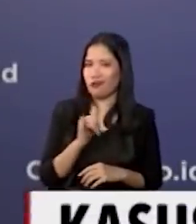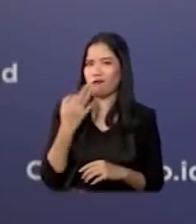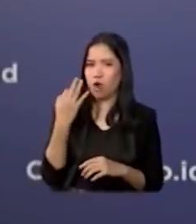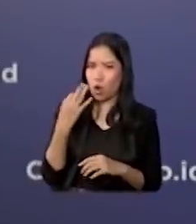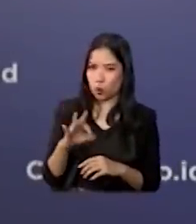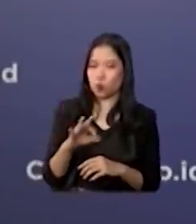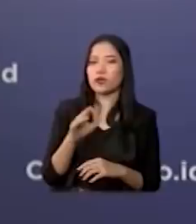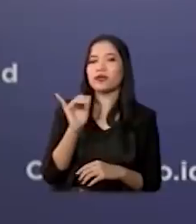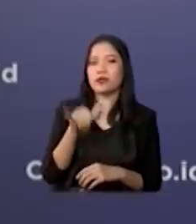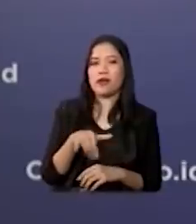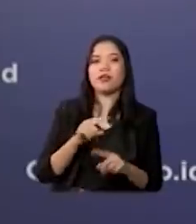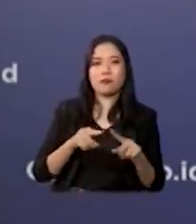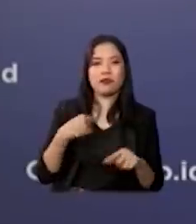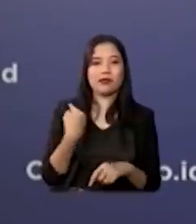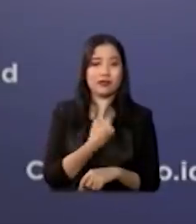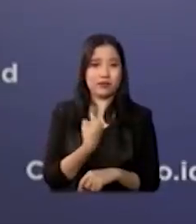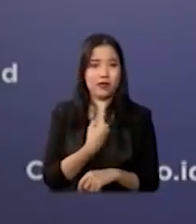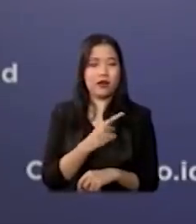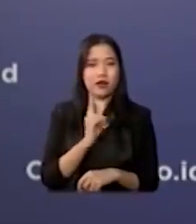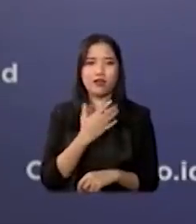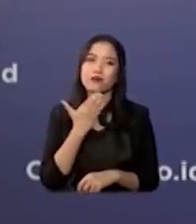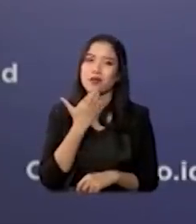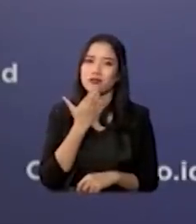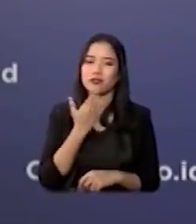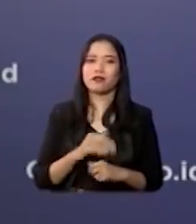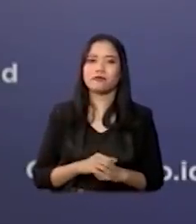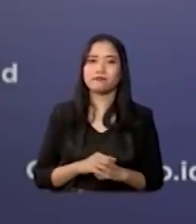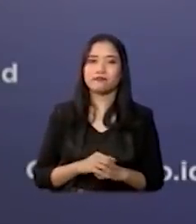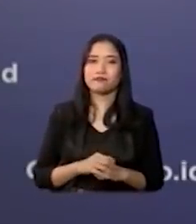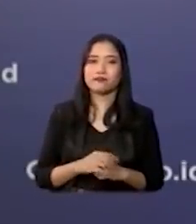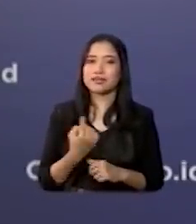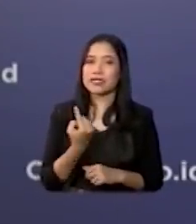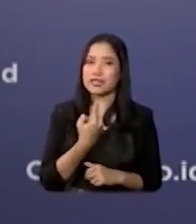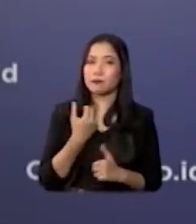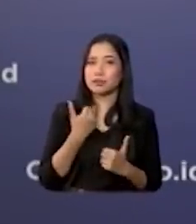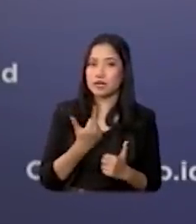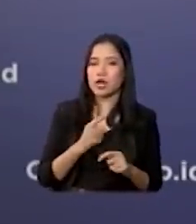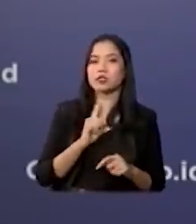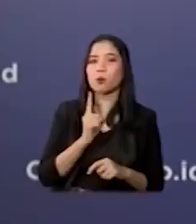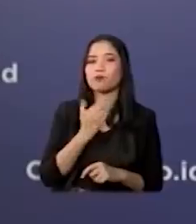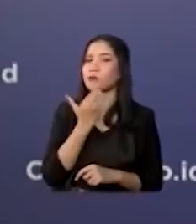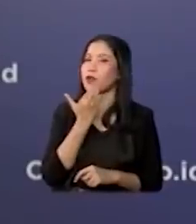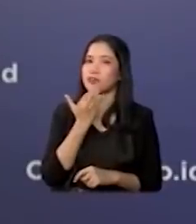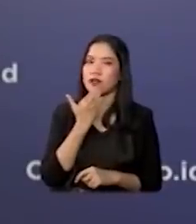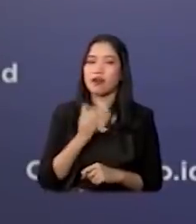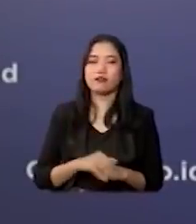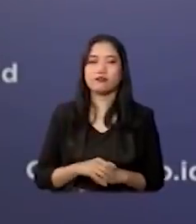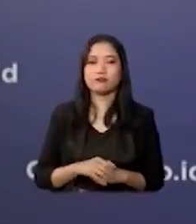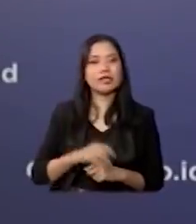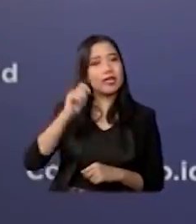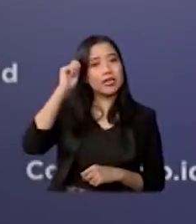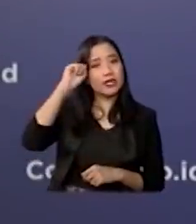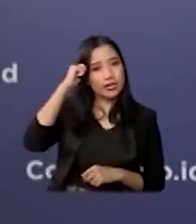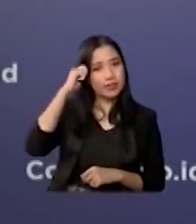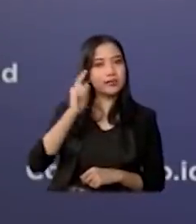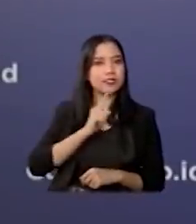baru? Pastinya, tapi kita akan terbiasa. Kita bisa karena terbiasa. Maka, selalu ingatkan